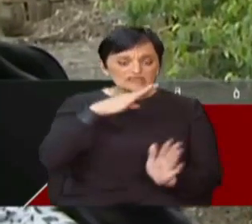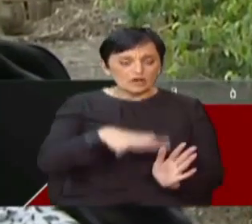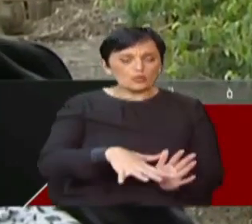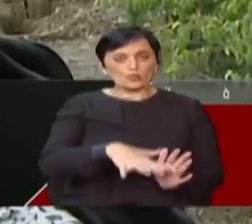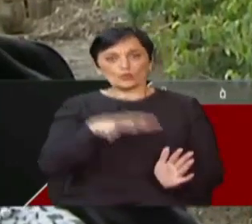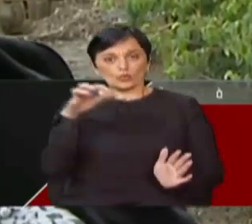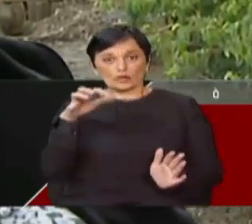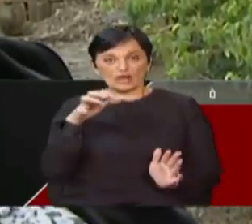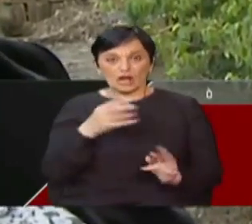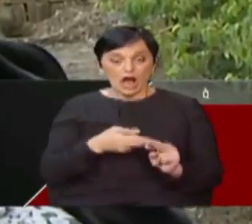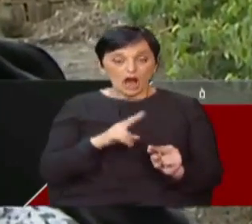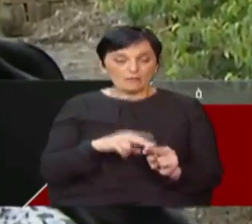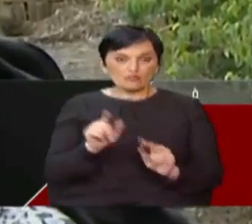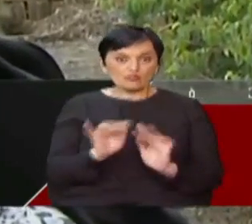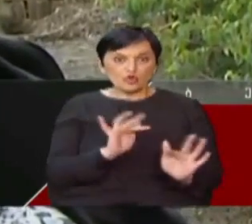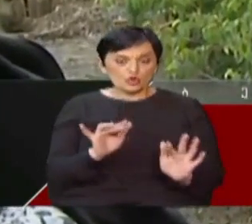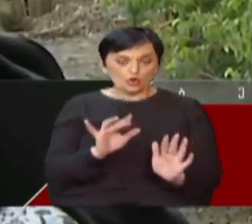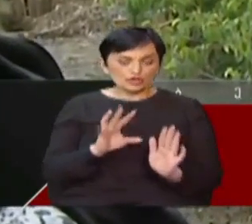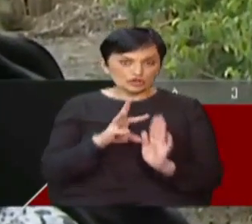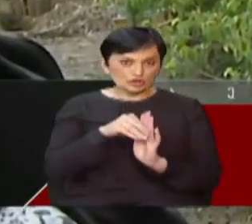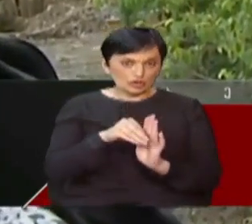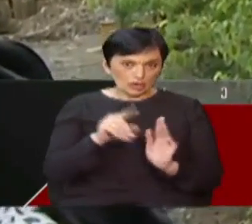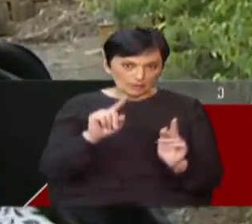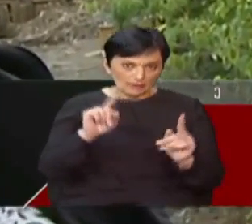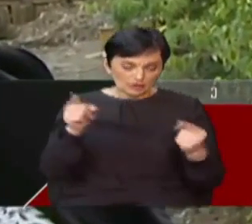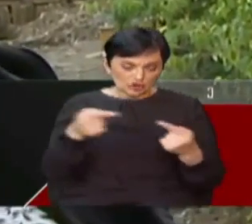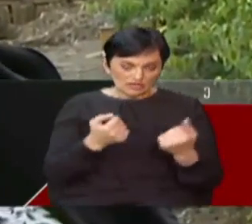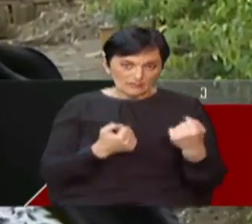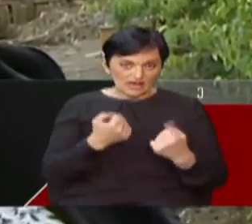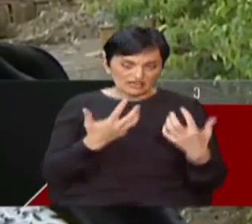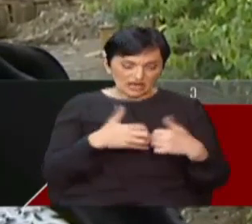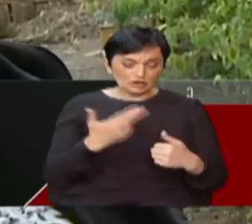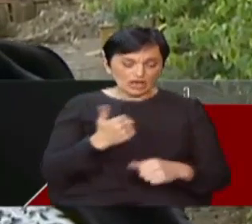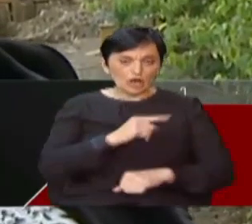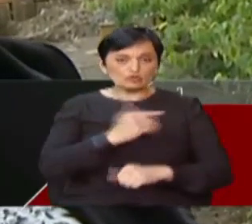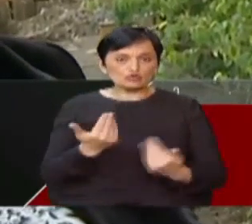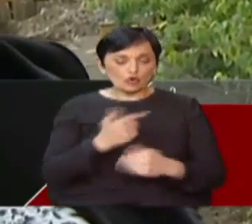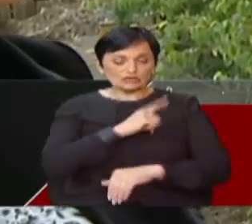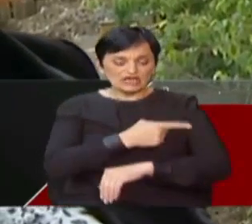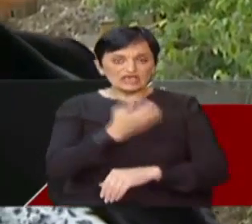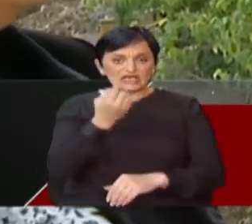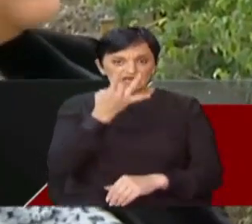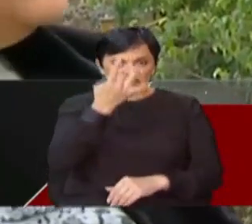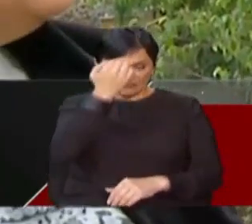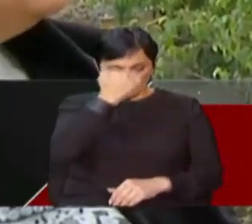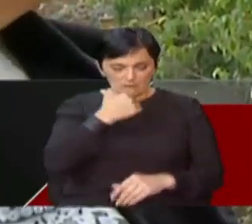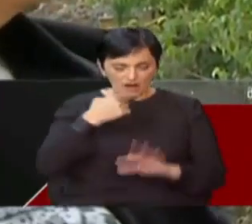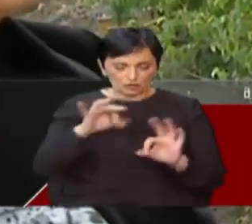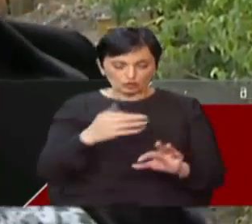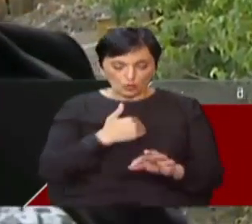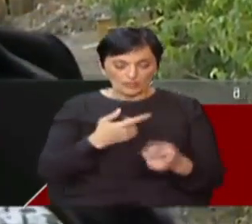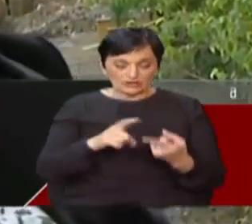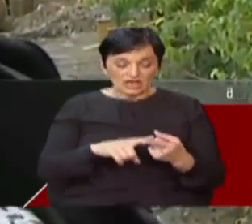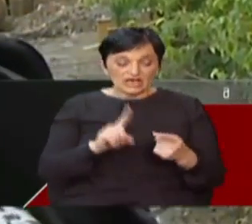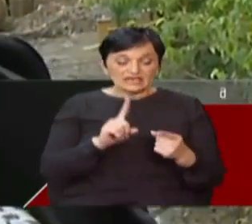წყალი. ამ პროცესში ჩართული იყო როგორც შესაბამისი ტექნიკა, ასევე ცოცხალი ძალაც და კიდევ ერთხელ მადლობა მინდა მათ გადაუხადო. რაც შეეხება